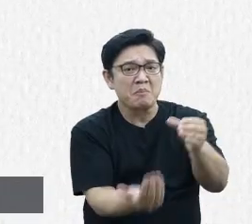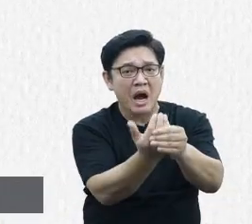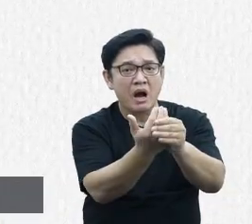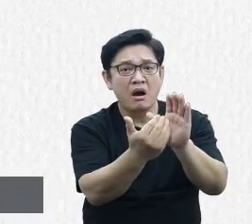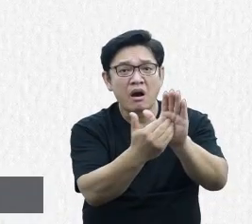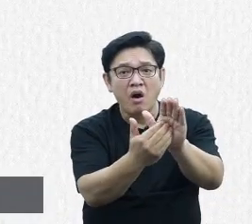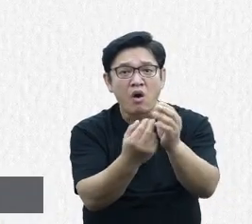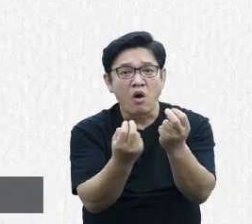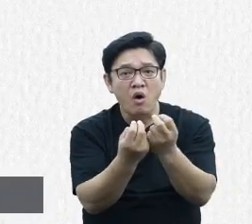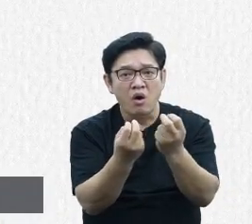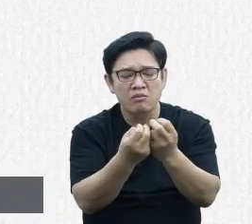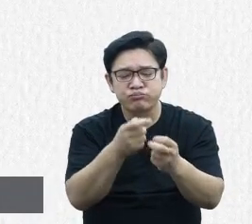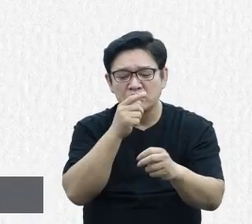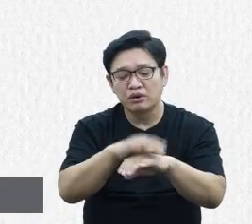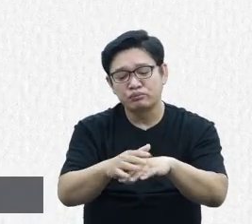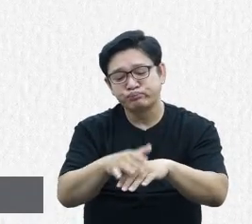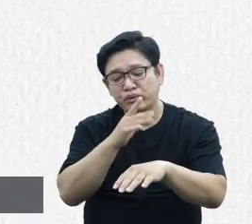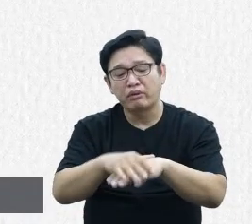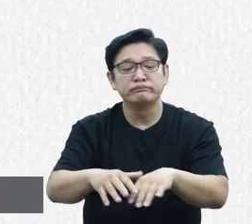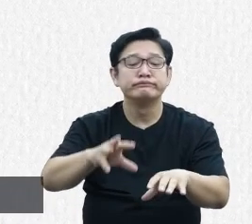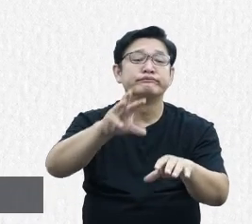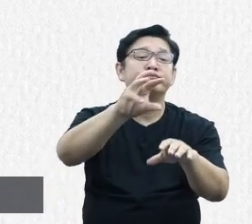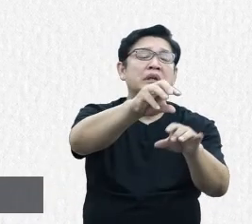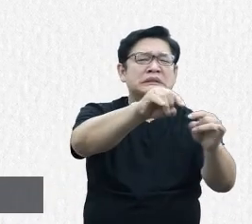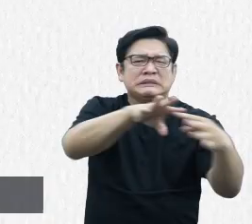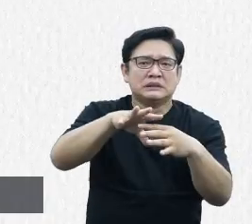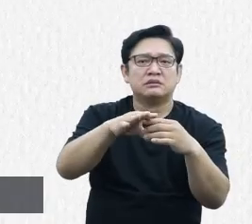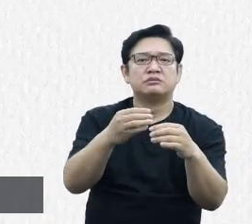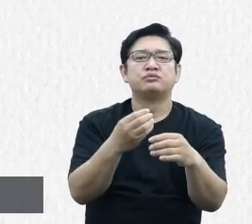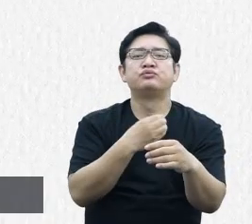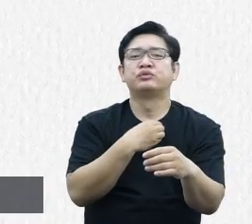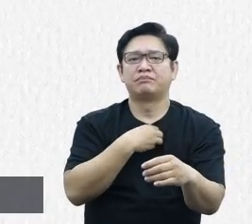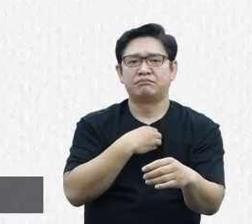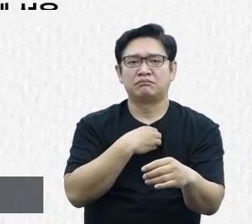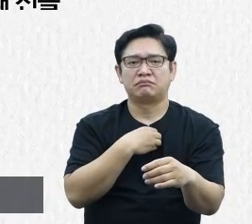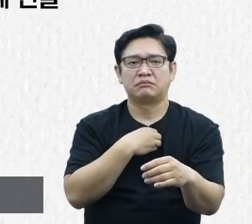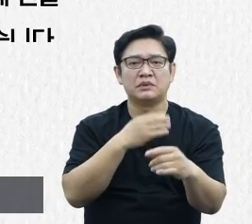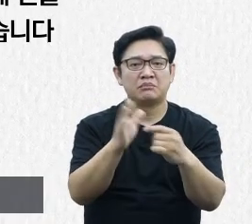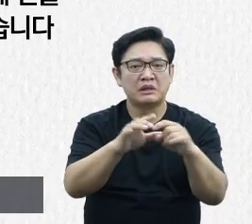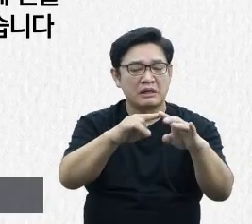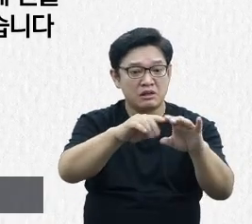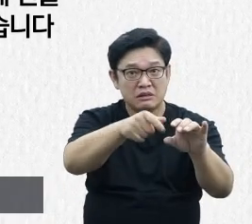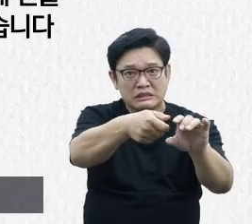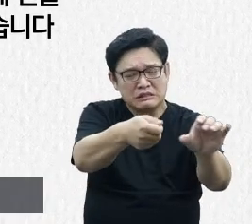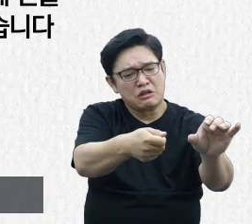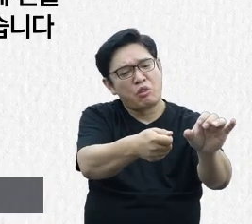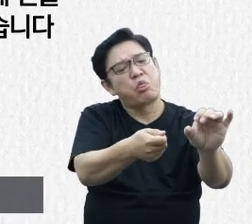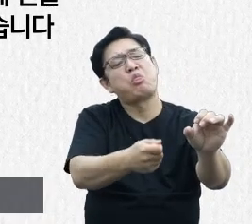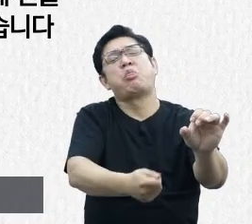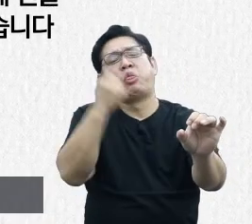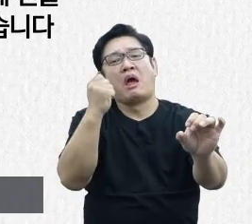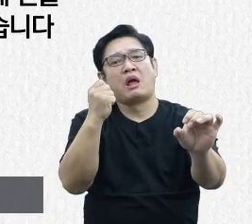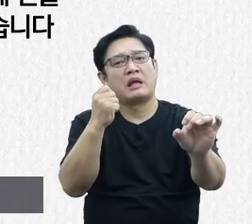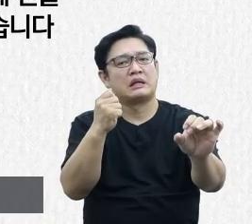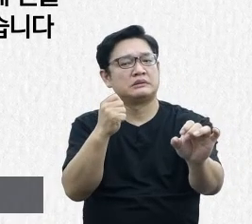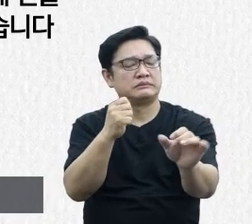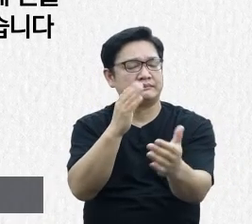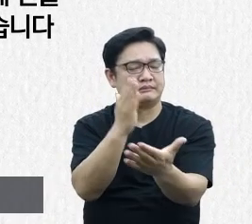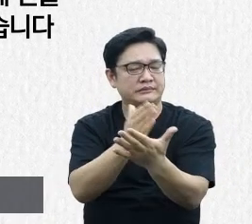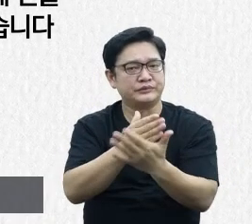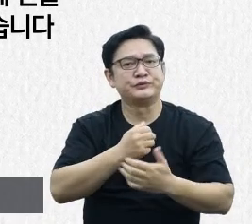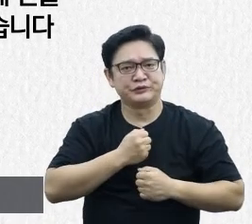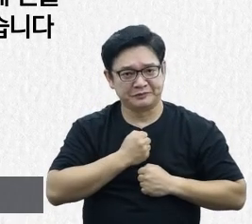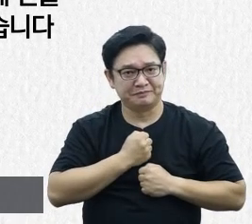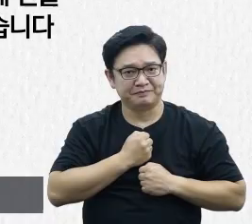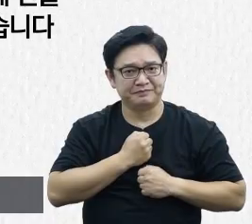전기사고 예방을 위해서는 젖은 손으로 전기 코드를 만지지 않도록 하고 전기선을 뽑을 때는 선을 잡아당기지 않도록